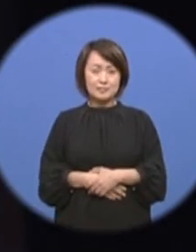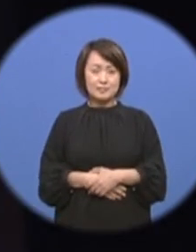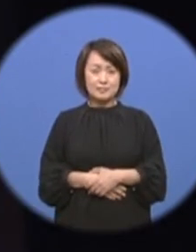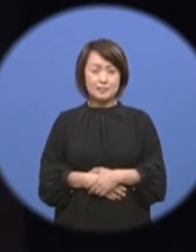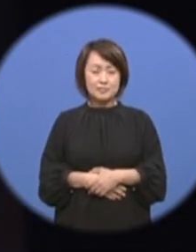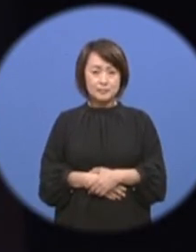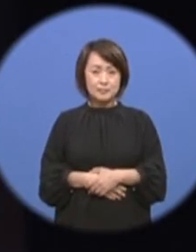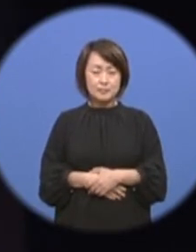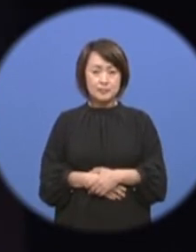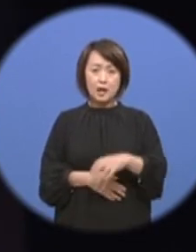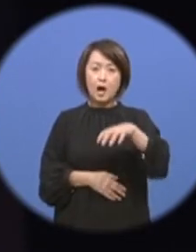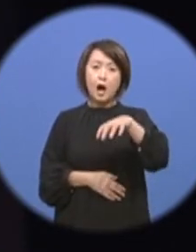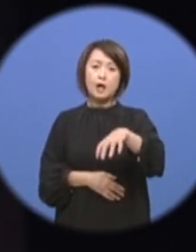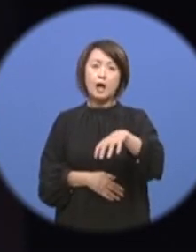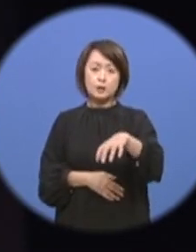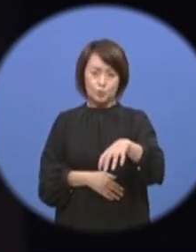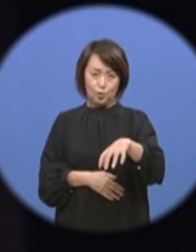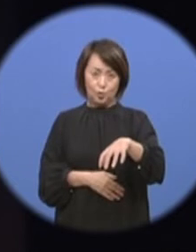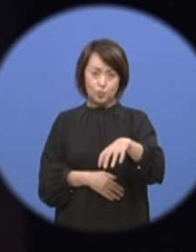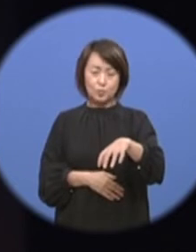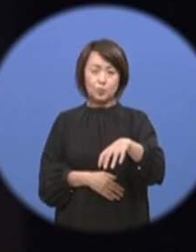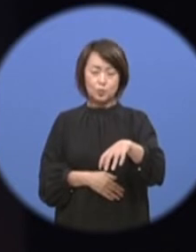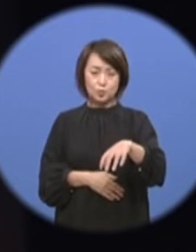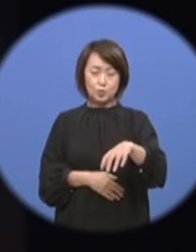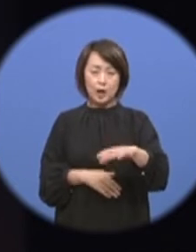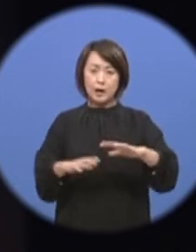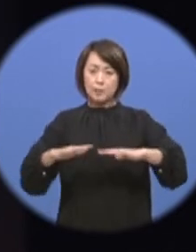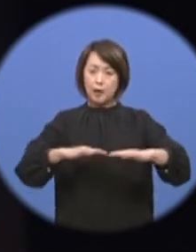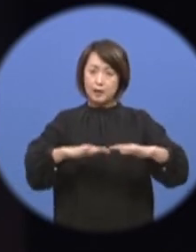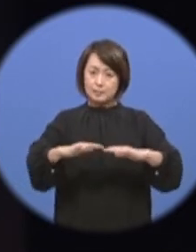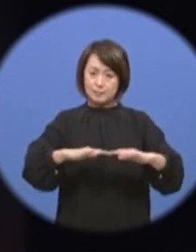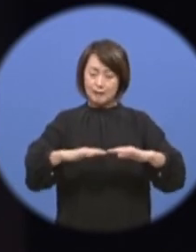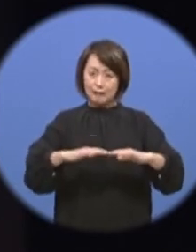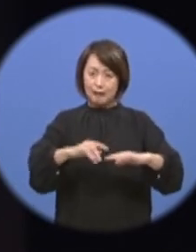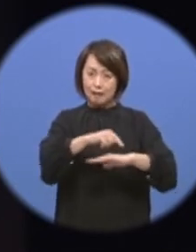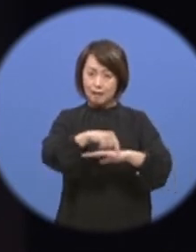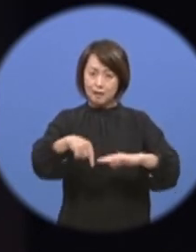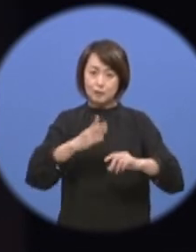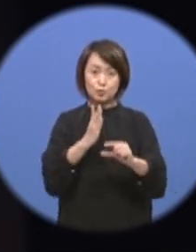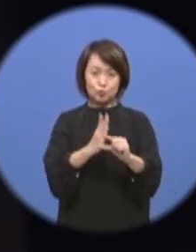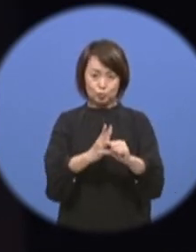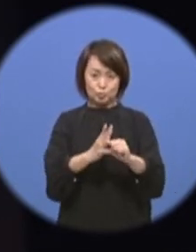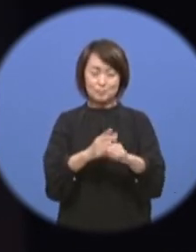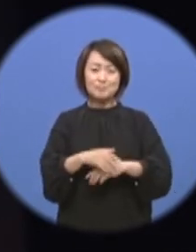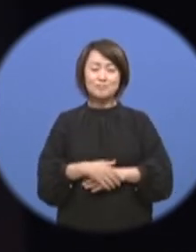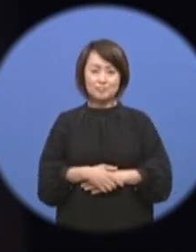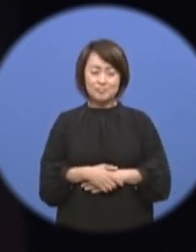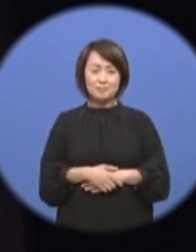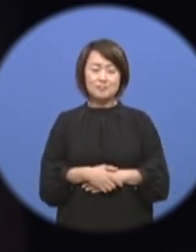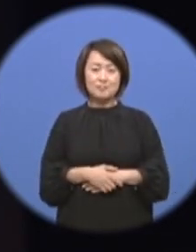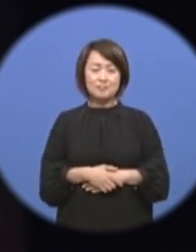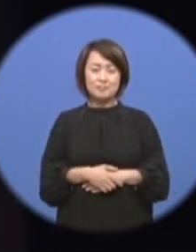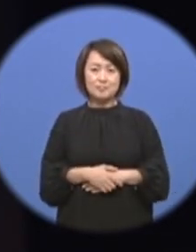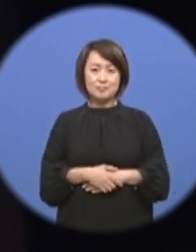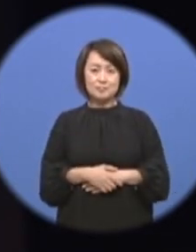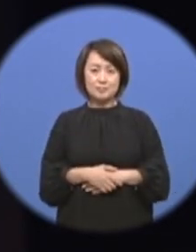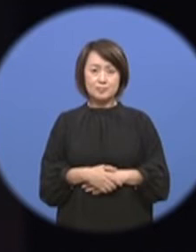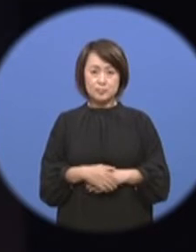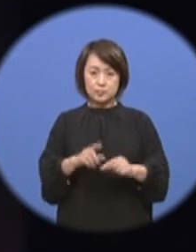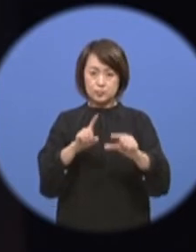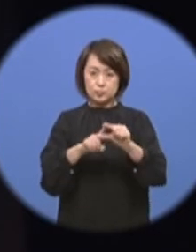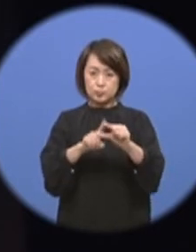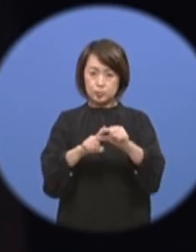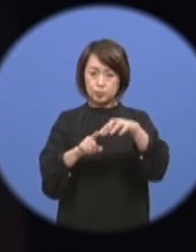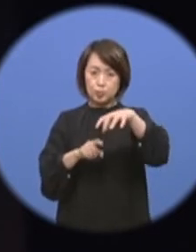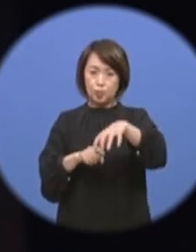万博の会場ですけれども今設計をこうやっているところなんですけれども真ん中にです